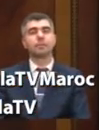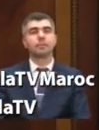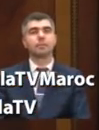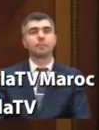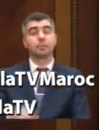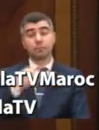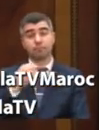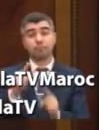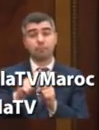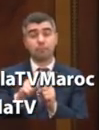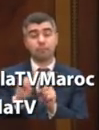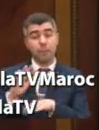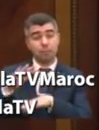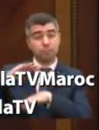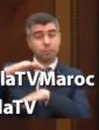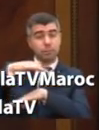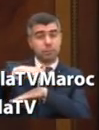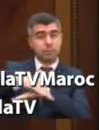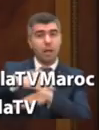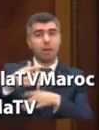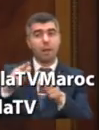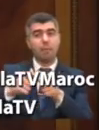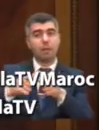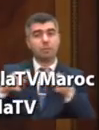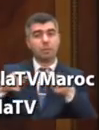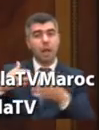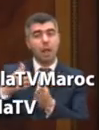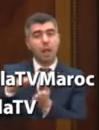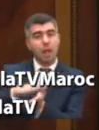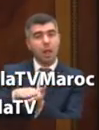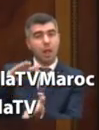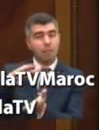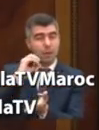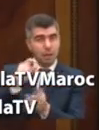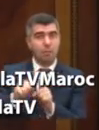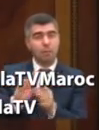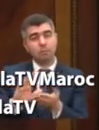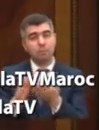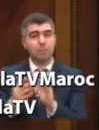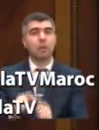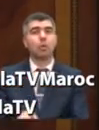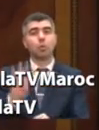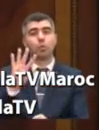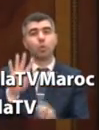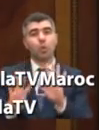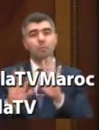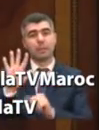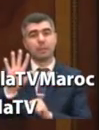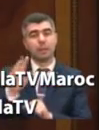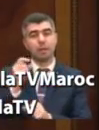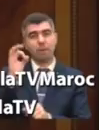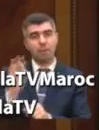والحقينة ديال السدود وصلت تقريبا 59%، وبرجوع الانطلاق ديال الموسم عرفت